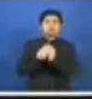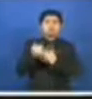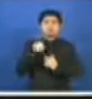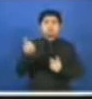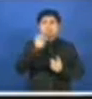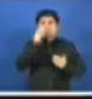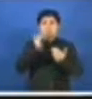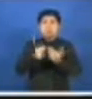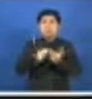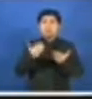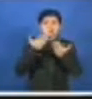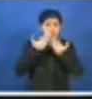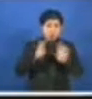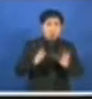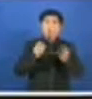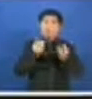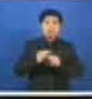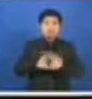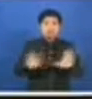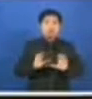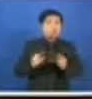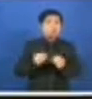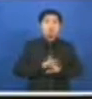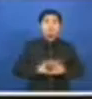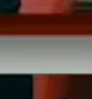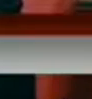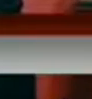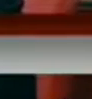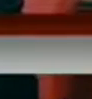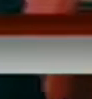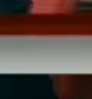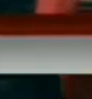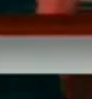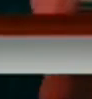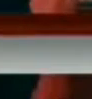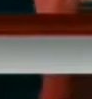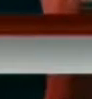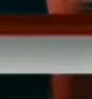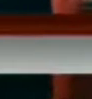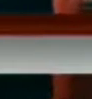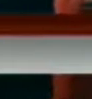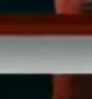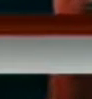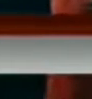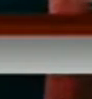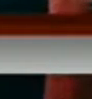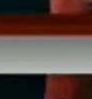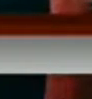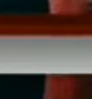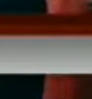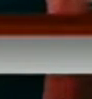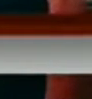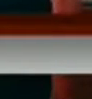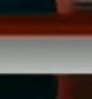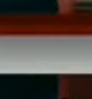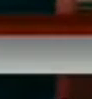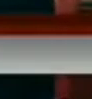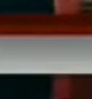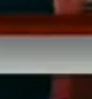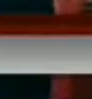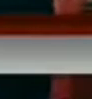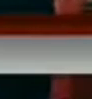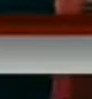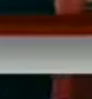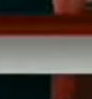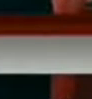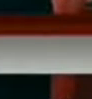uygulamamız olmadı, olamaz. 26 Şubat 2017 Pazar günü Atatürk Havalimanı'nda bir rezalet